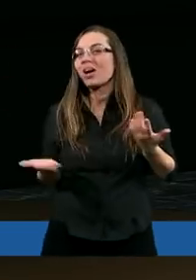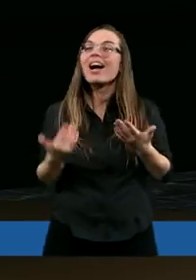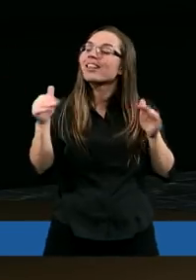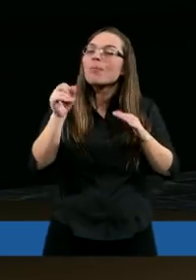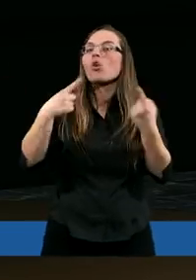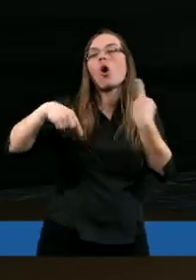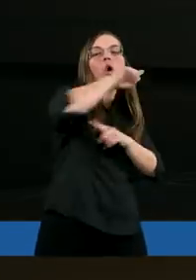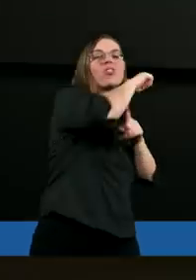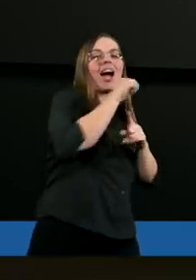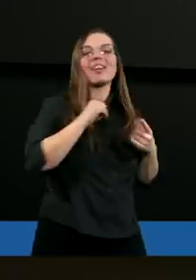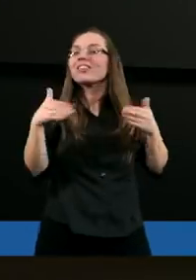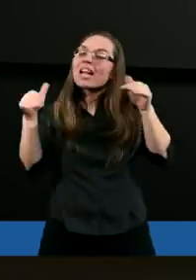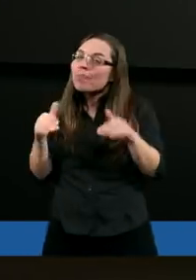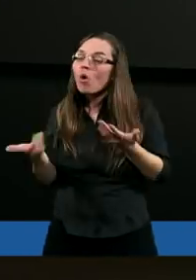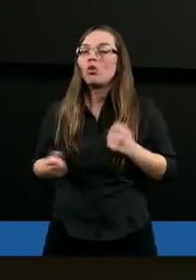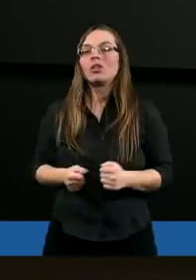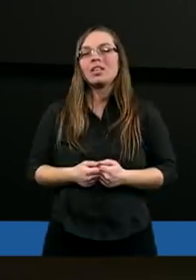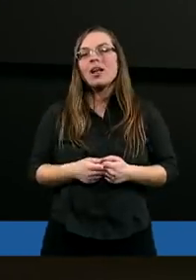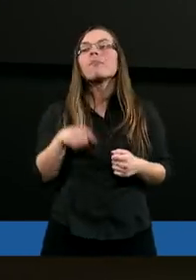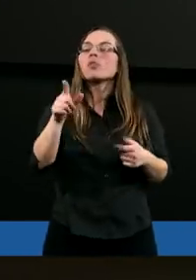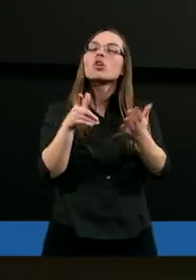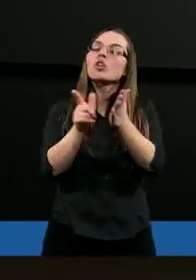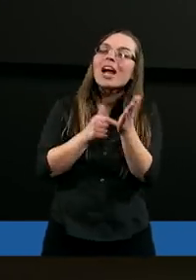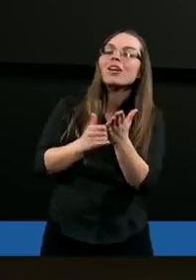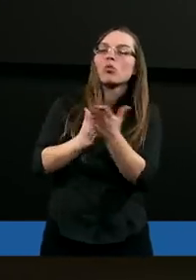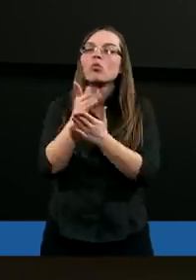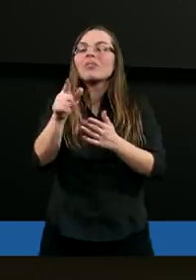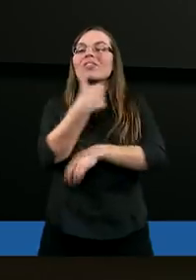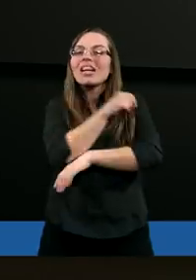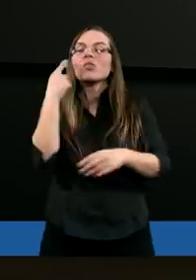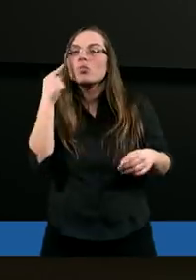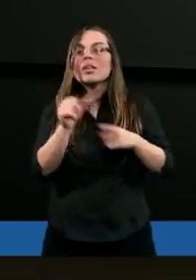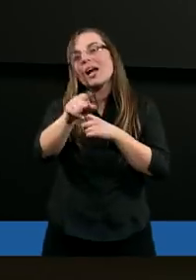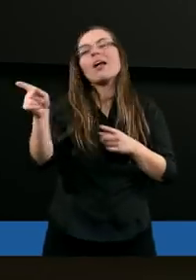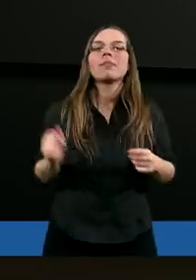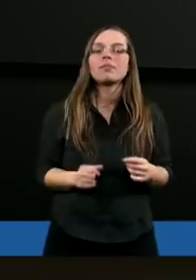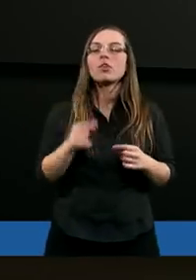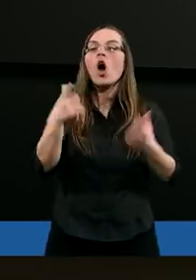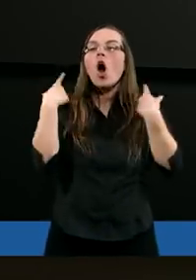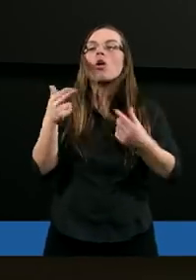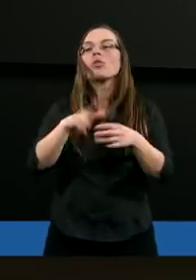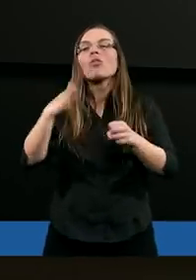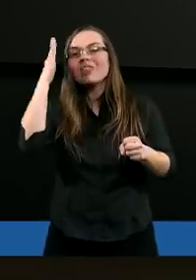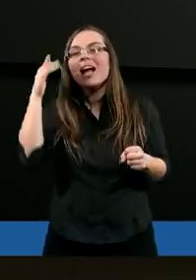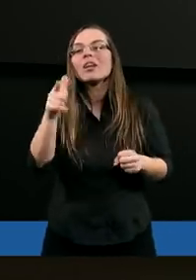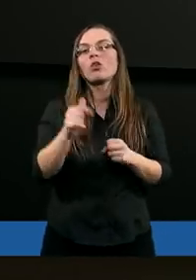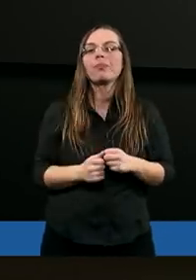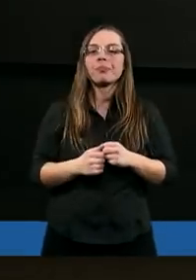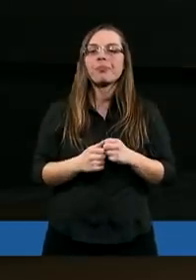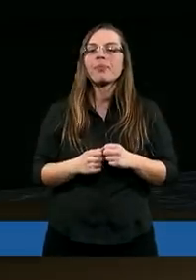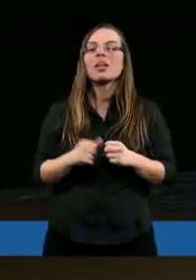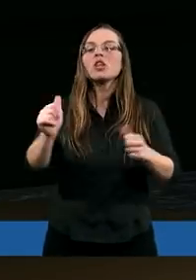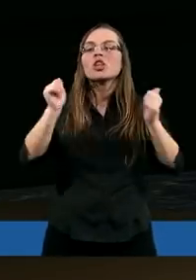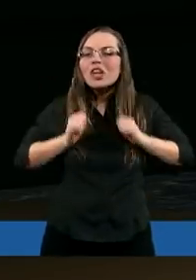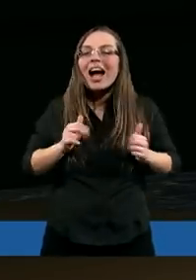Właśnie, to jest bardzo istotne, ale takie pytanie często słyszę wśród chrześcijan. Osób, które wierzą w tak, Trójcę. I czytają Biblię i